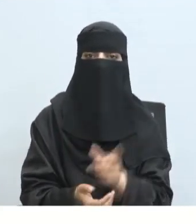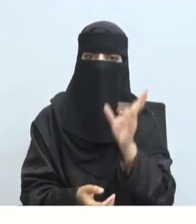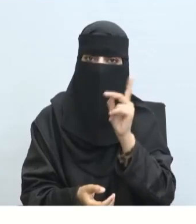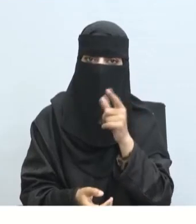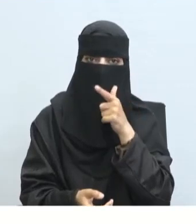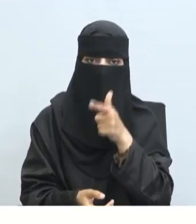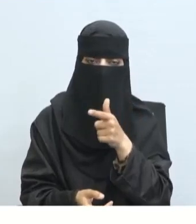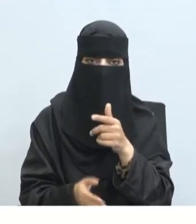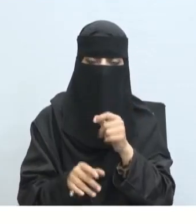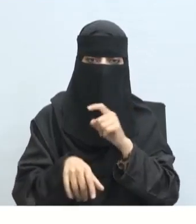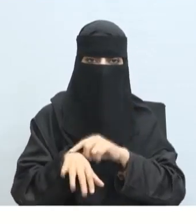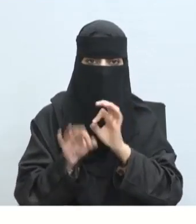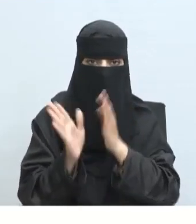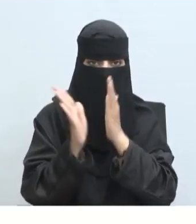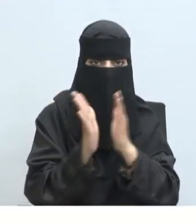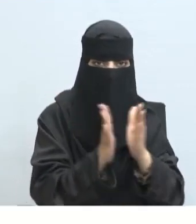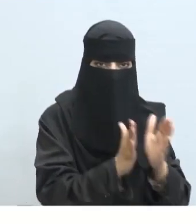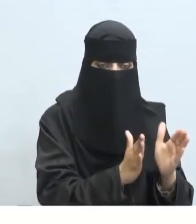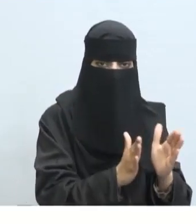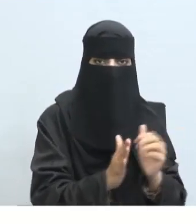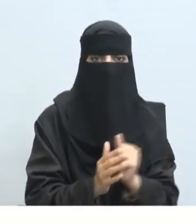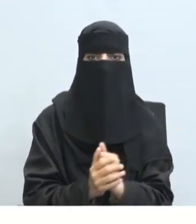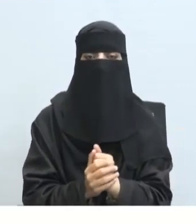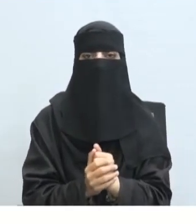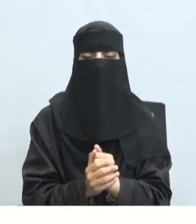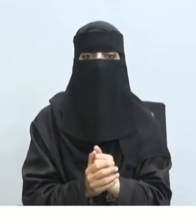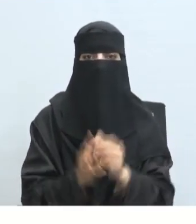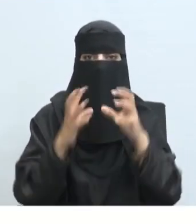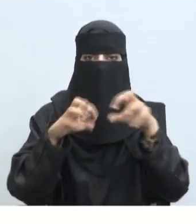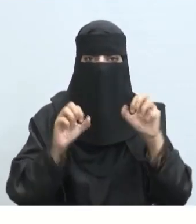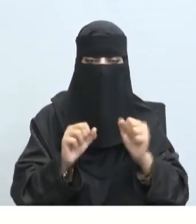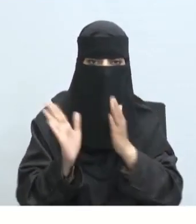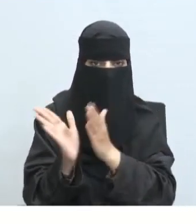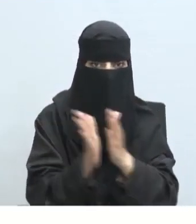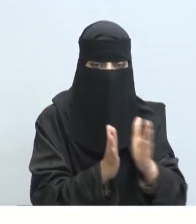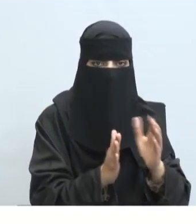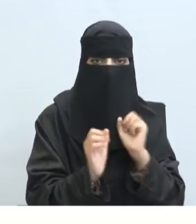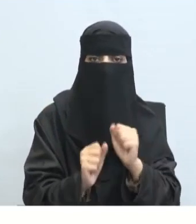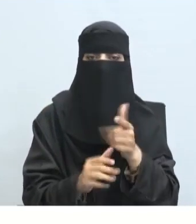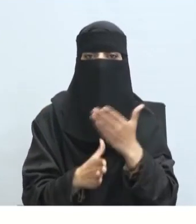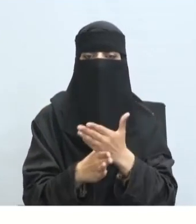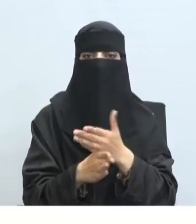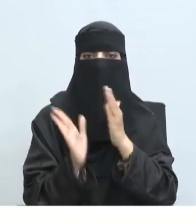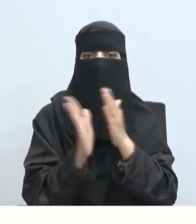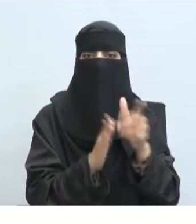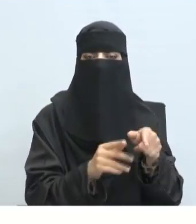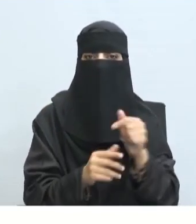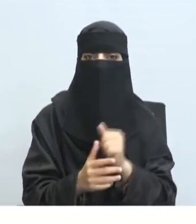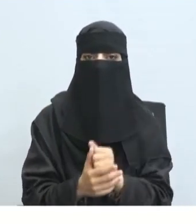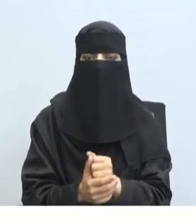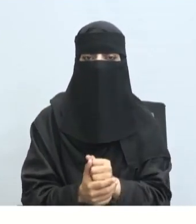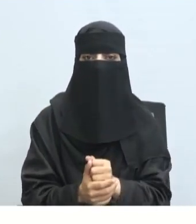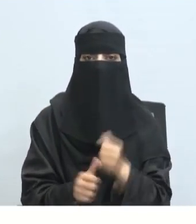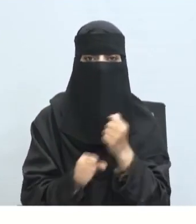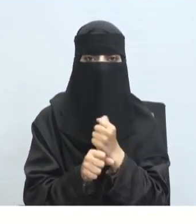ايضا التنظيم وذكرنا او الهياكل التنظيميه للفعاليات ذكرنا التنظيم للفعاليه ذكرنا